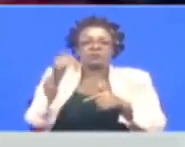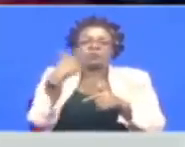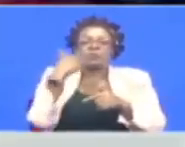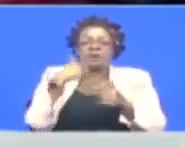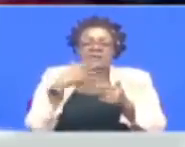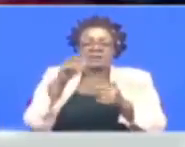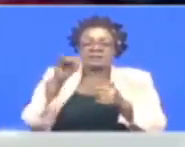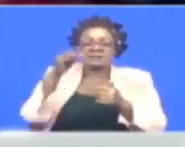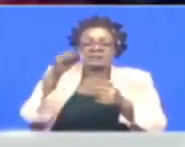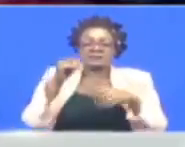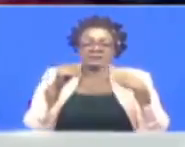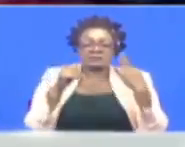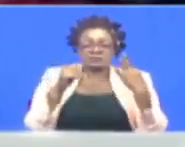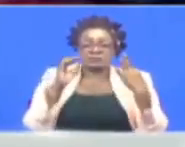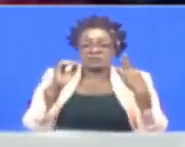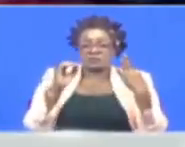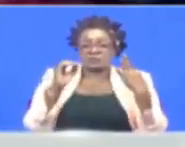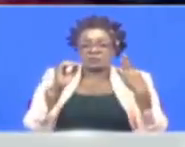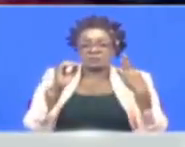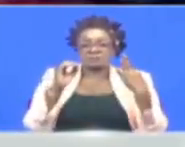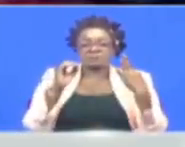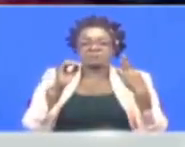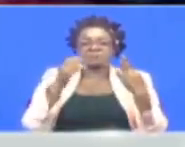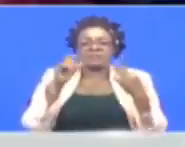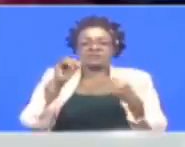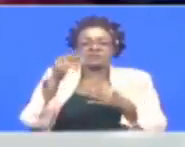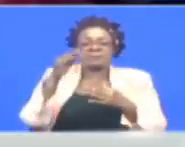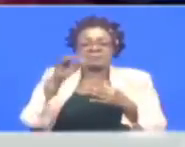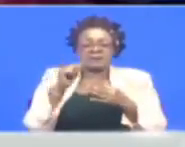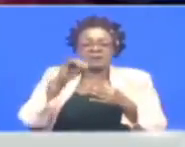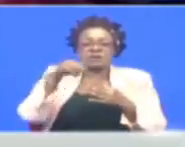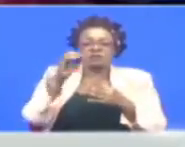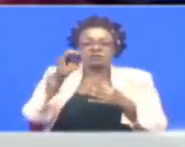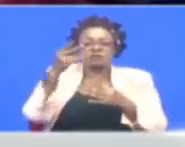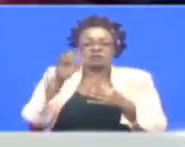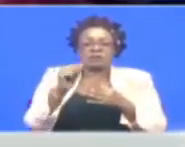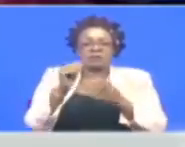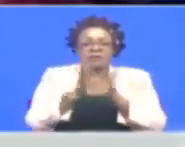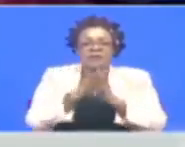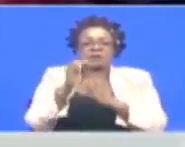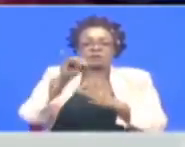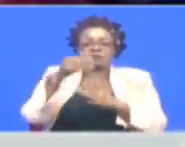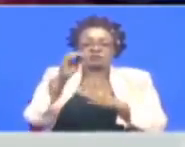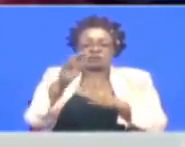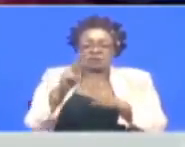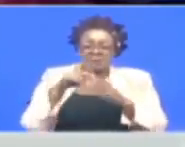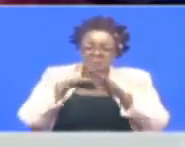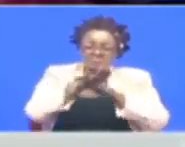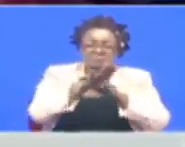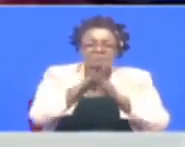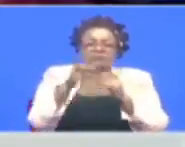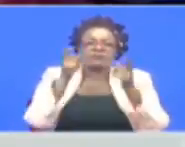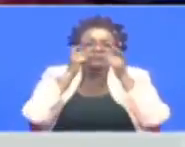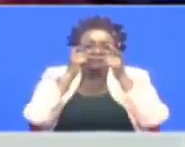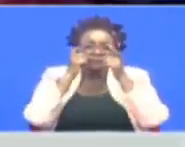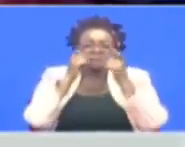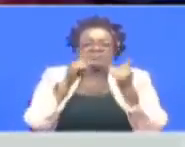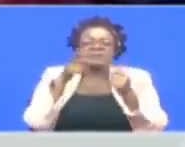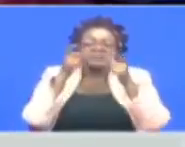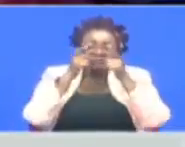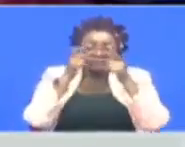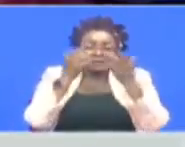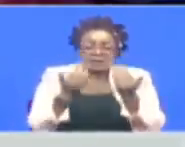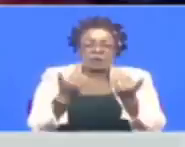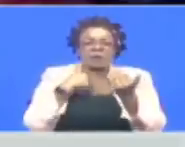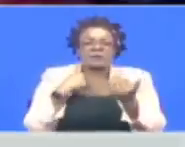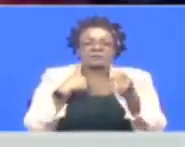mabomu 3-0. Shamiki Bwana, Joshua Ibrahim na Ojoke walitia kimiani mabao ya Tusker. Aidha, Tusker ilikuwa imetoka